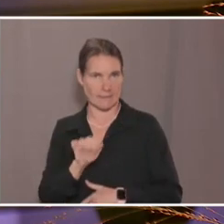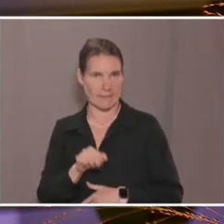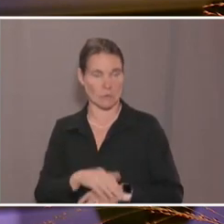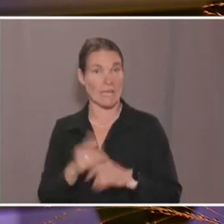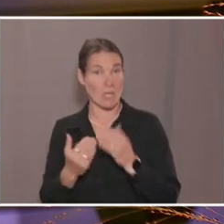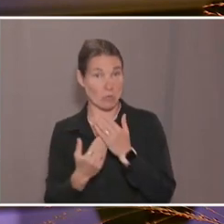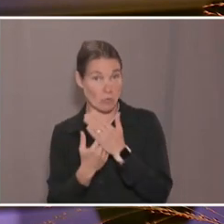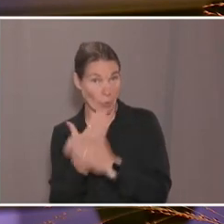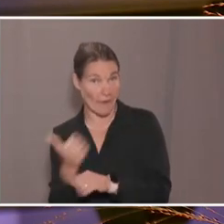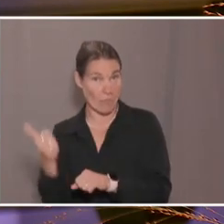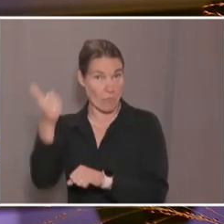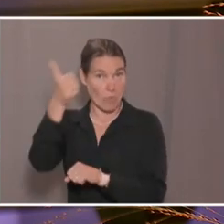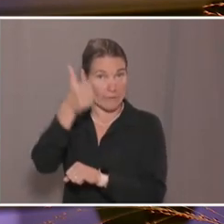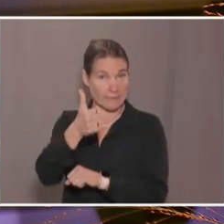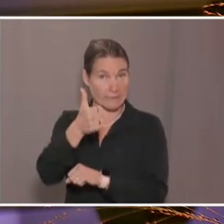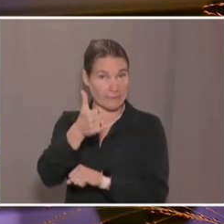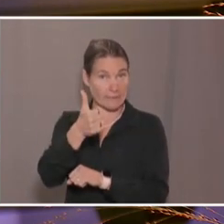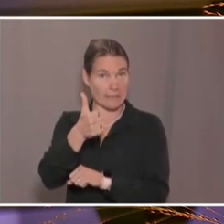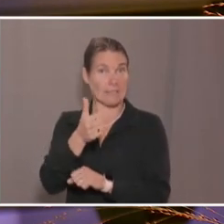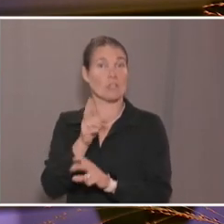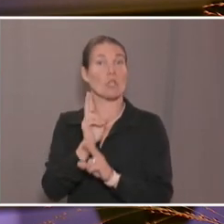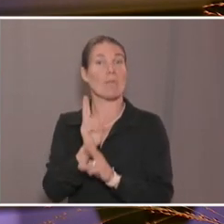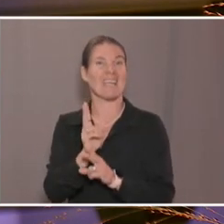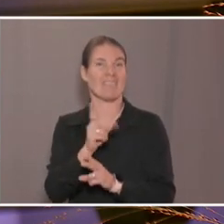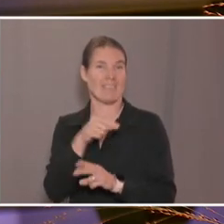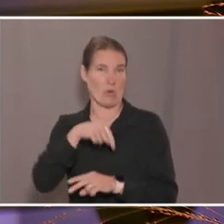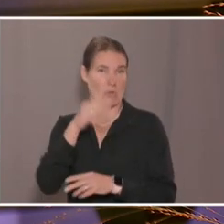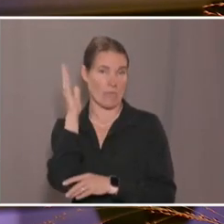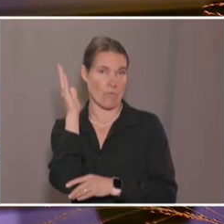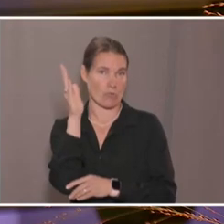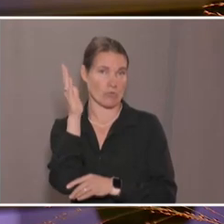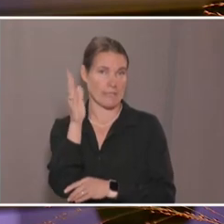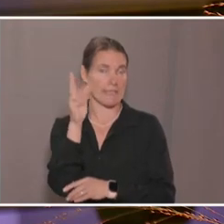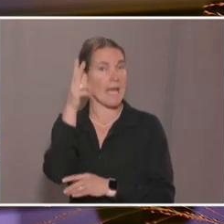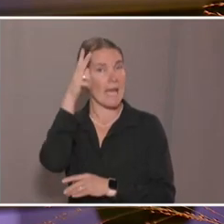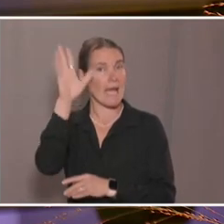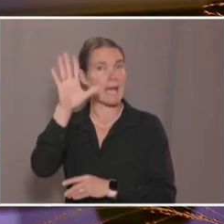neuer Vorsitzender, der wollte sich eigentlich auch vorstellen heute, Herr